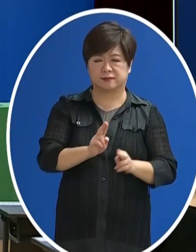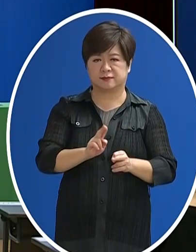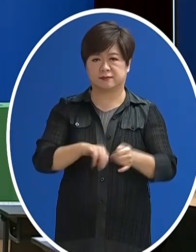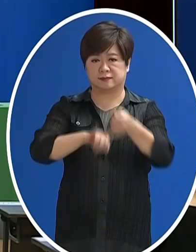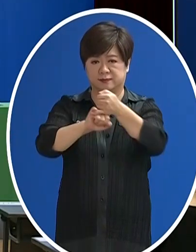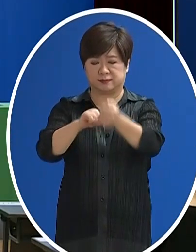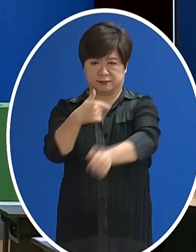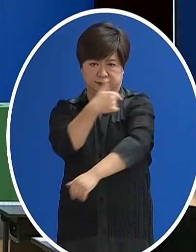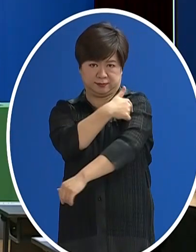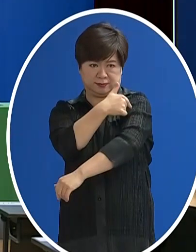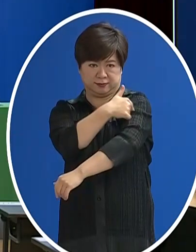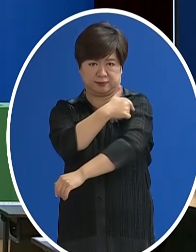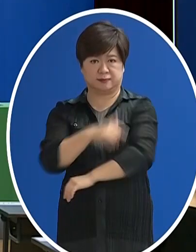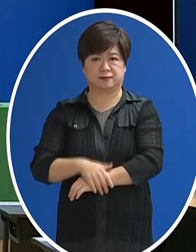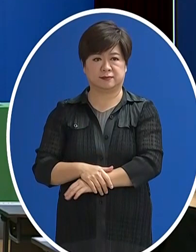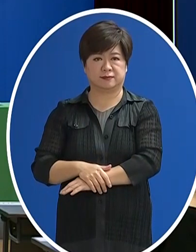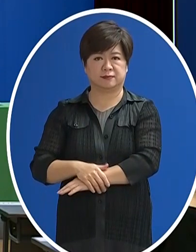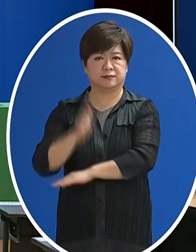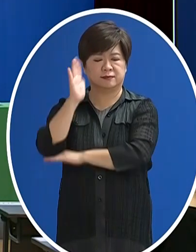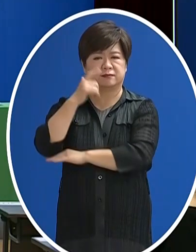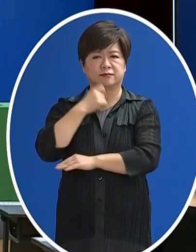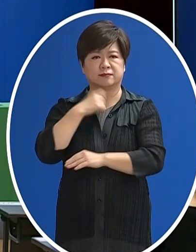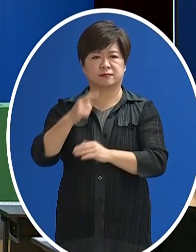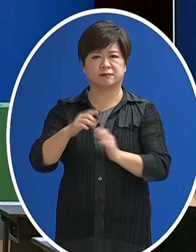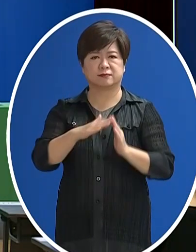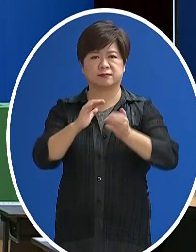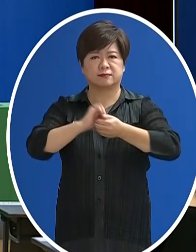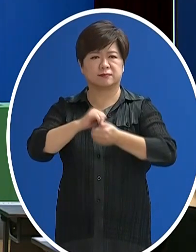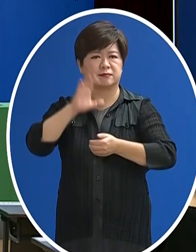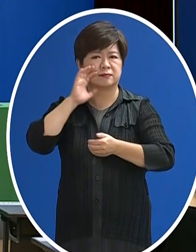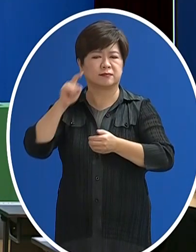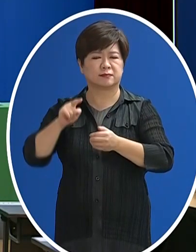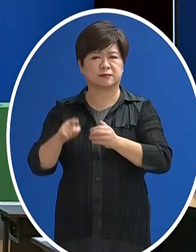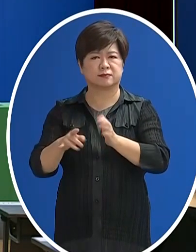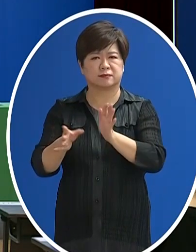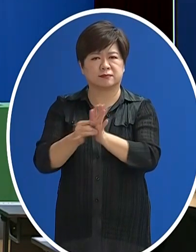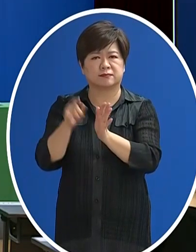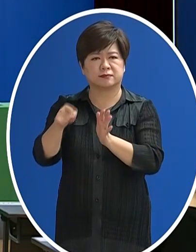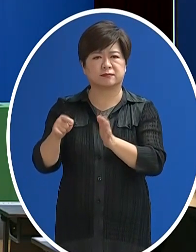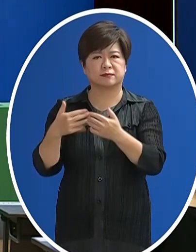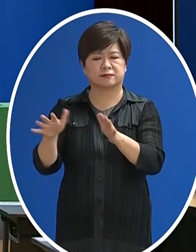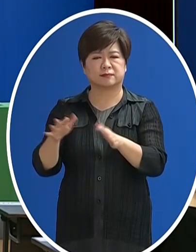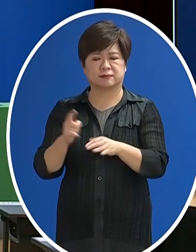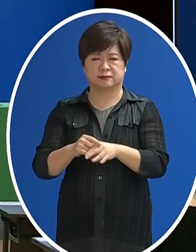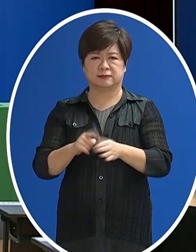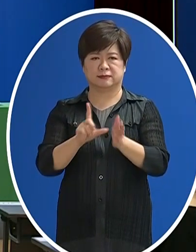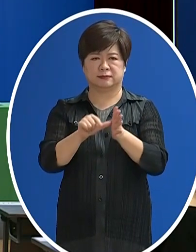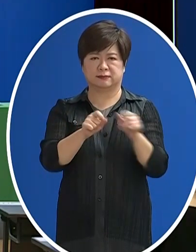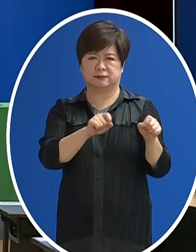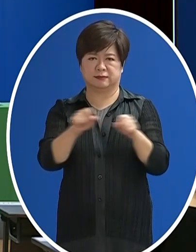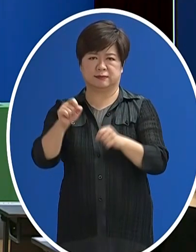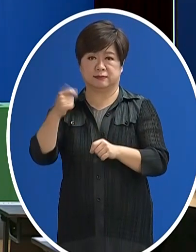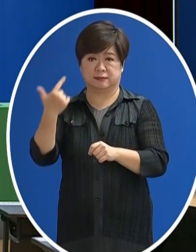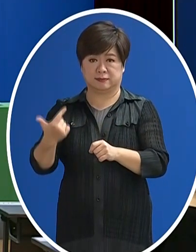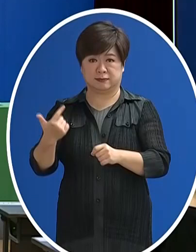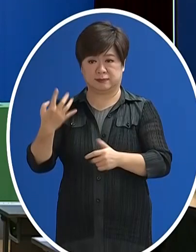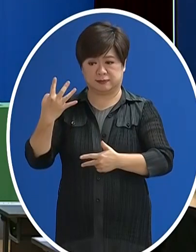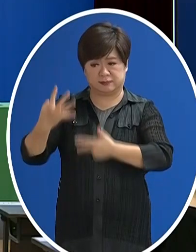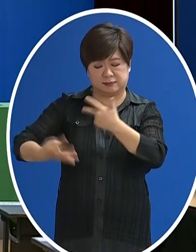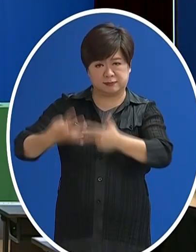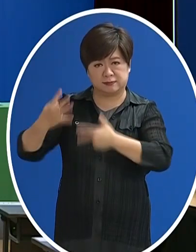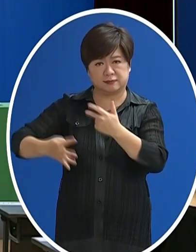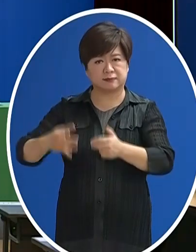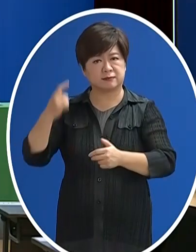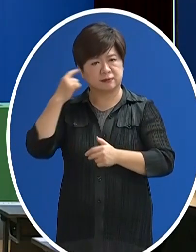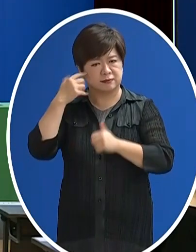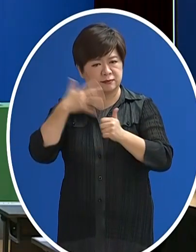府要求换掉复必泰标签，导致说成本变高，然后到货时间会晚四周，想说不知道可不可以跟指挥中心